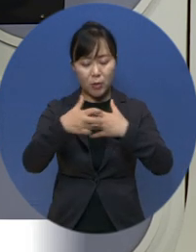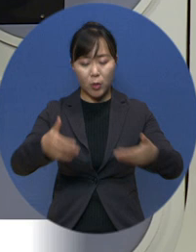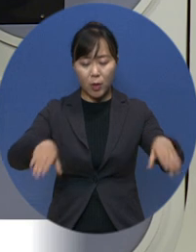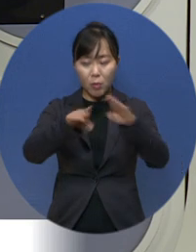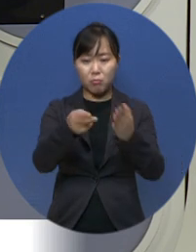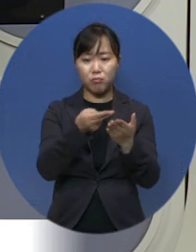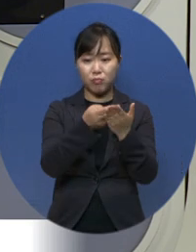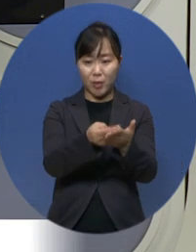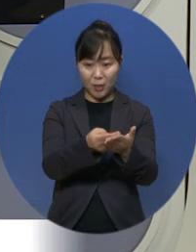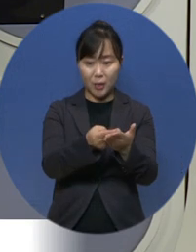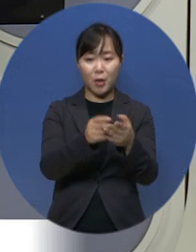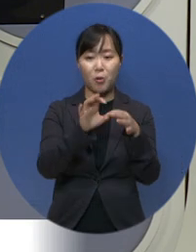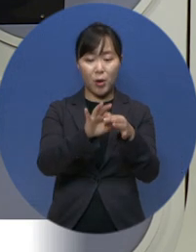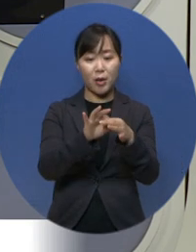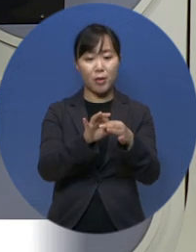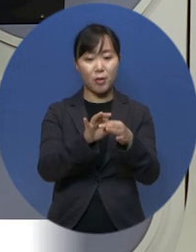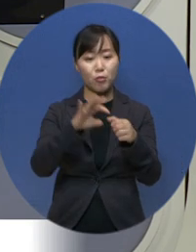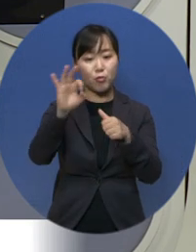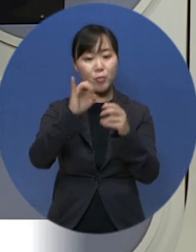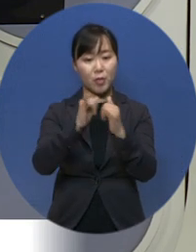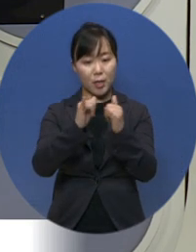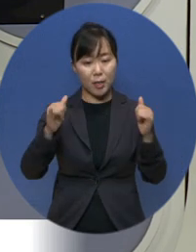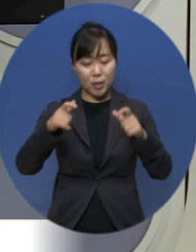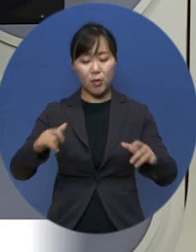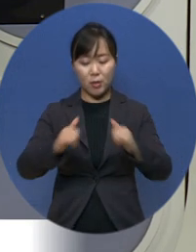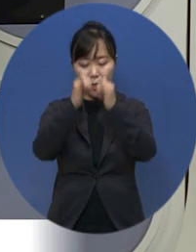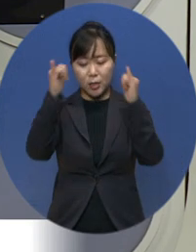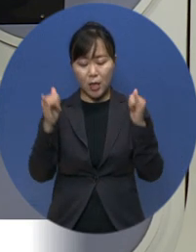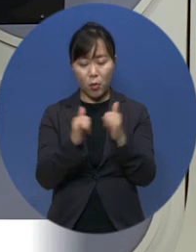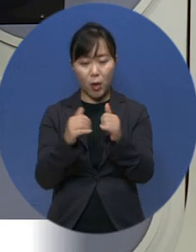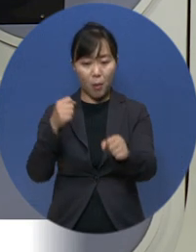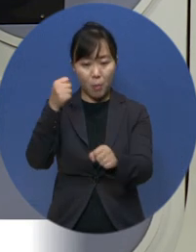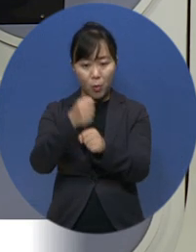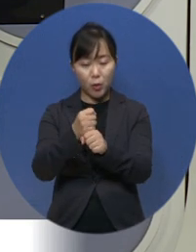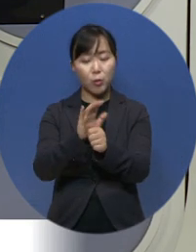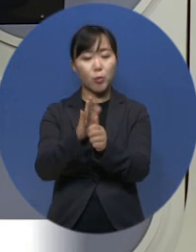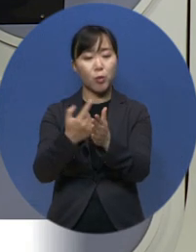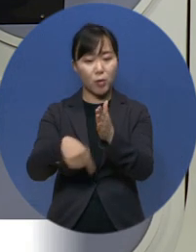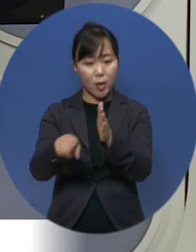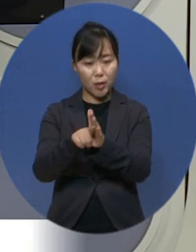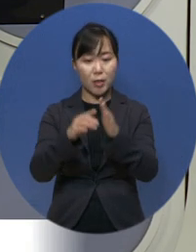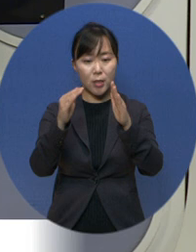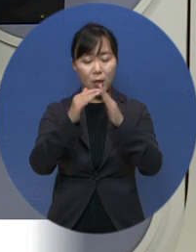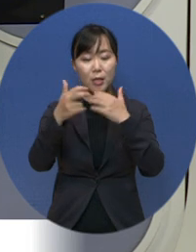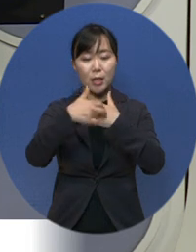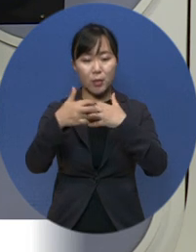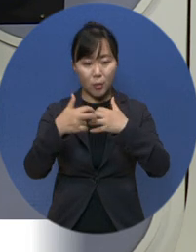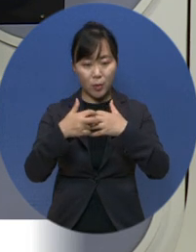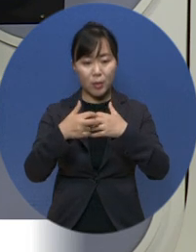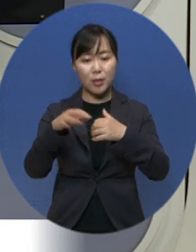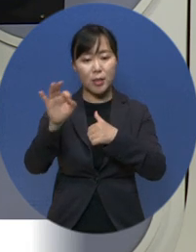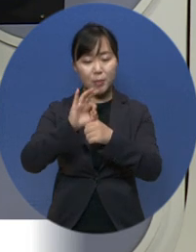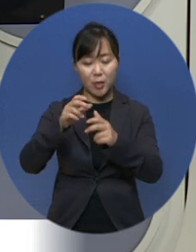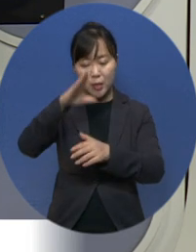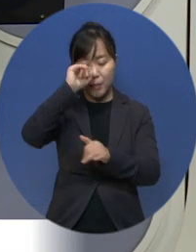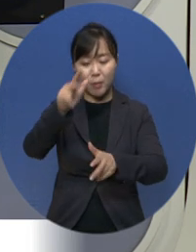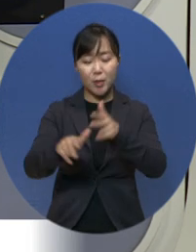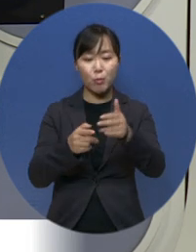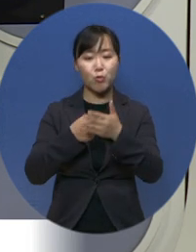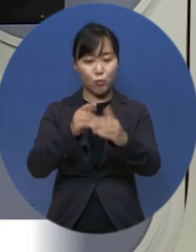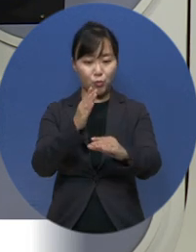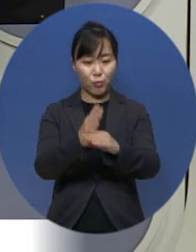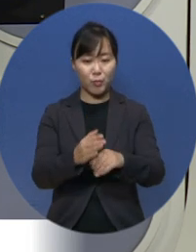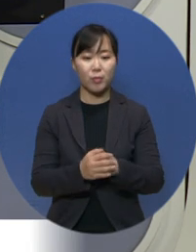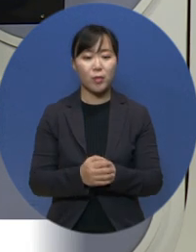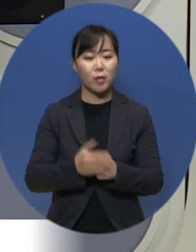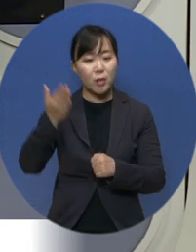이번에 있는 의료급여 수급권자 에 지역사회 복귀를 돕기 위해 제가 의료 급의 시범사업을 추진하고 있는데요